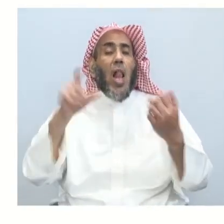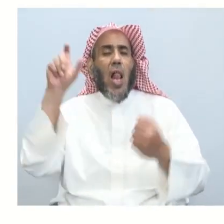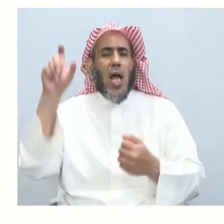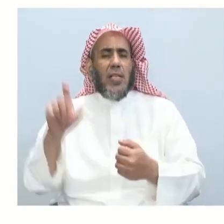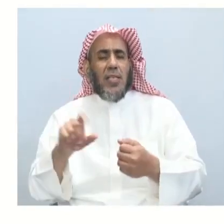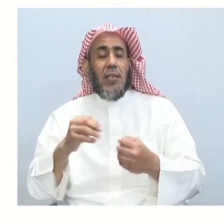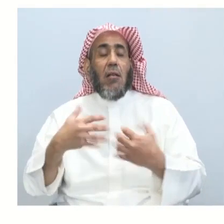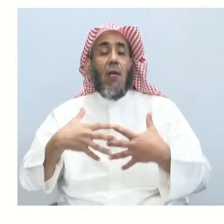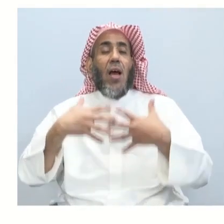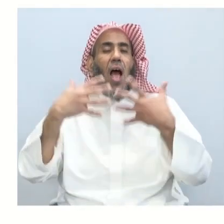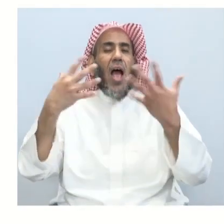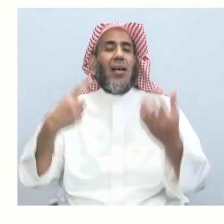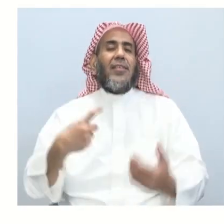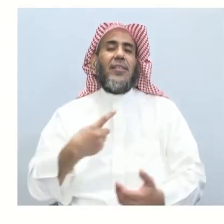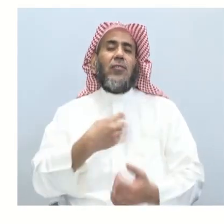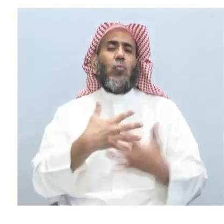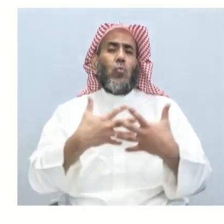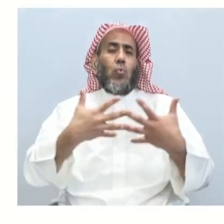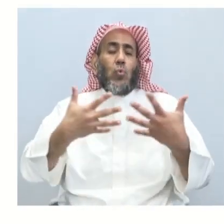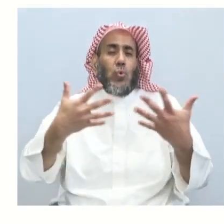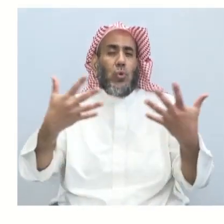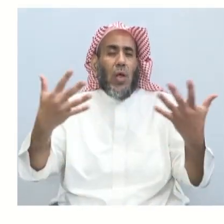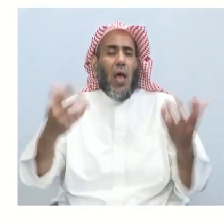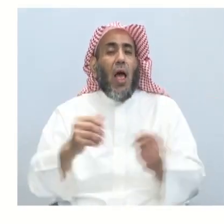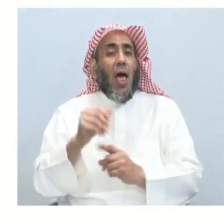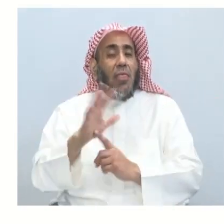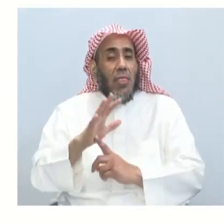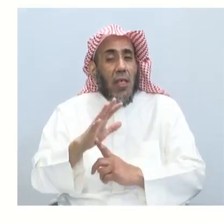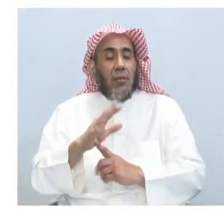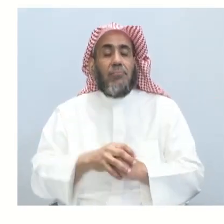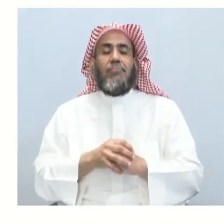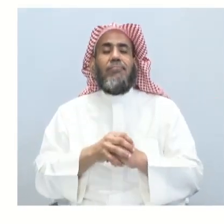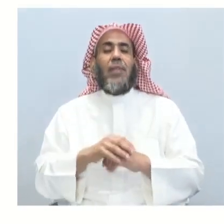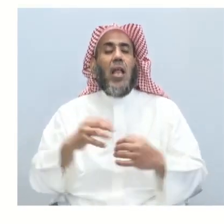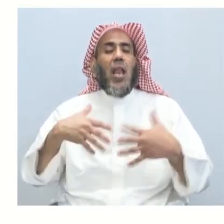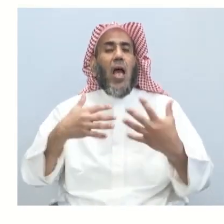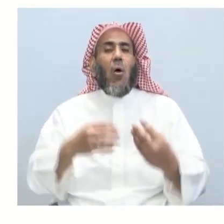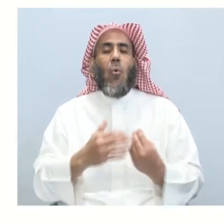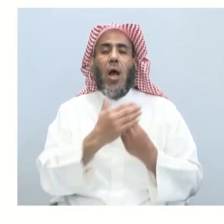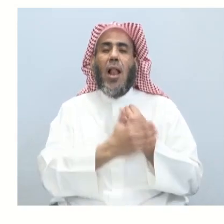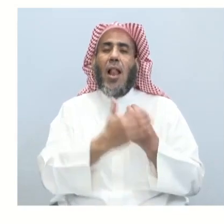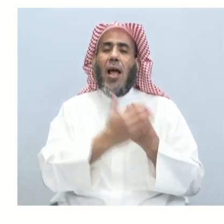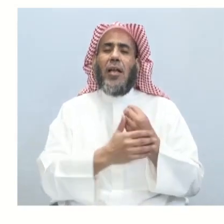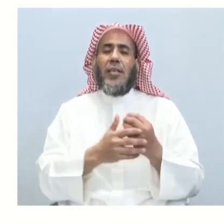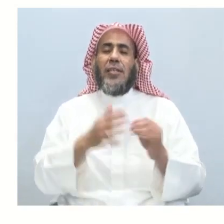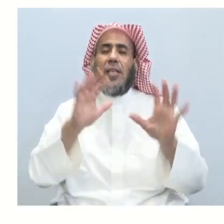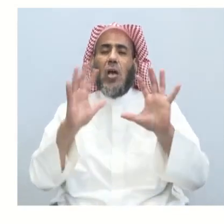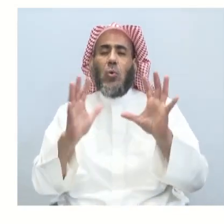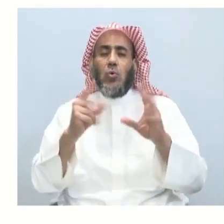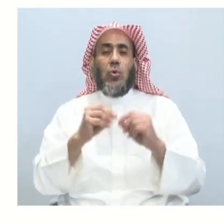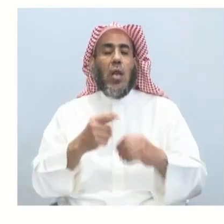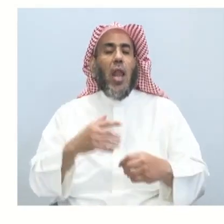عن نفحات عطرك عن العطر وكيف ف انه يعني يعني اثر و يعني نحو الحنين معنى تهزني فهلك النغم المحبه